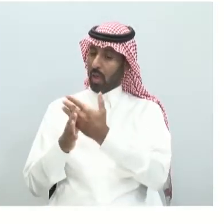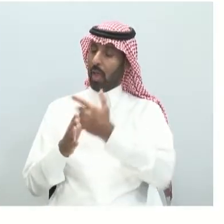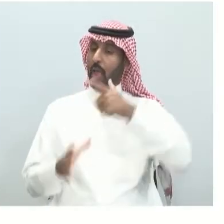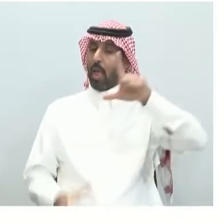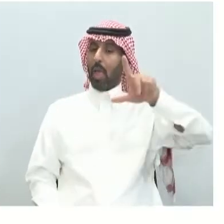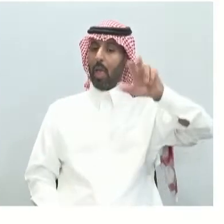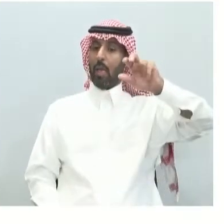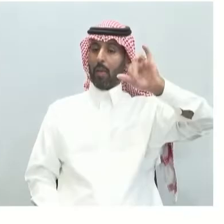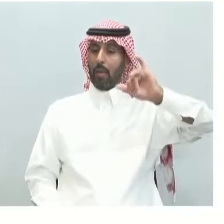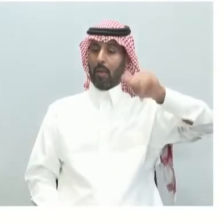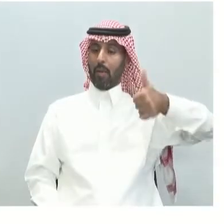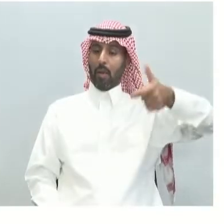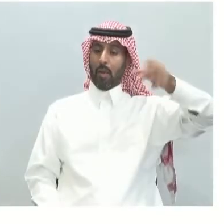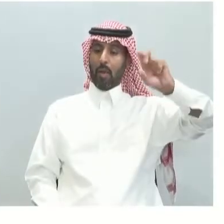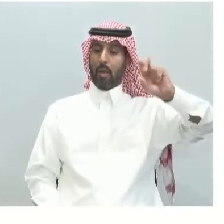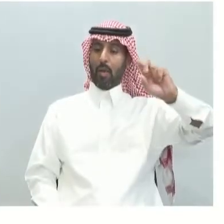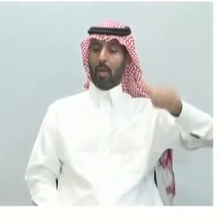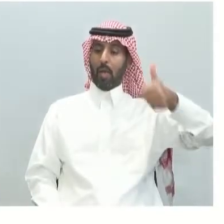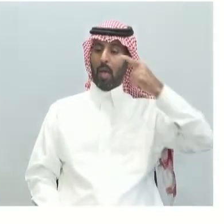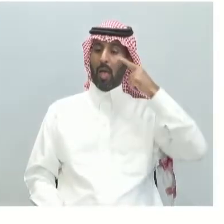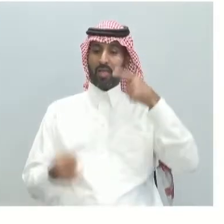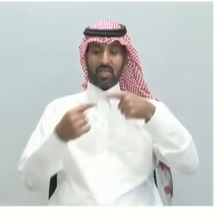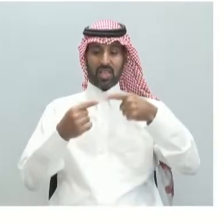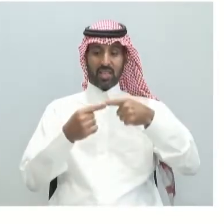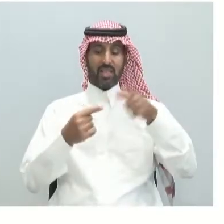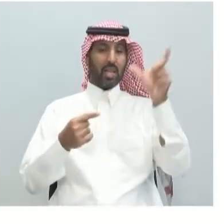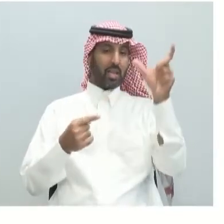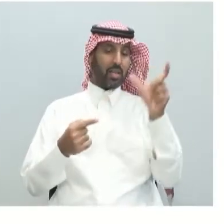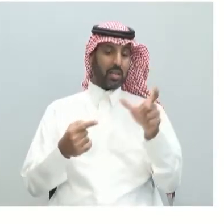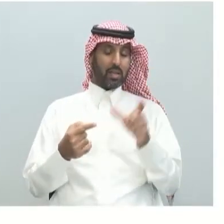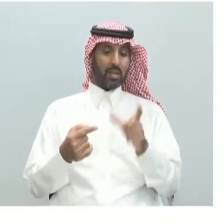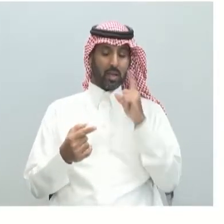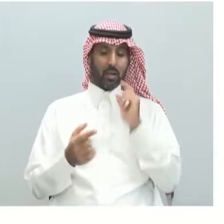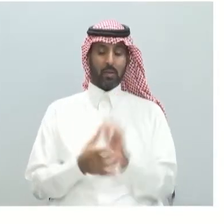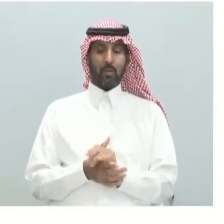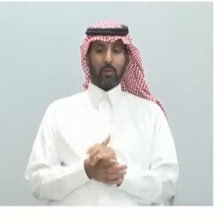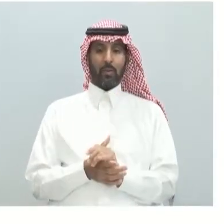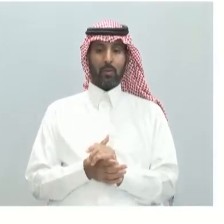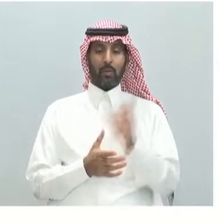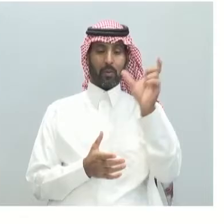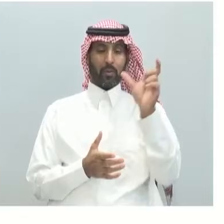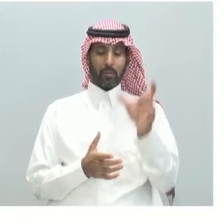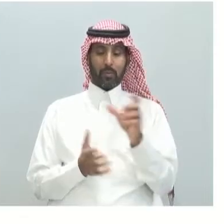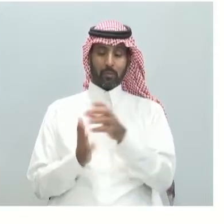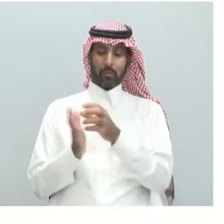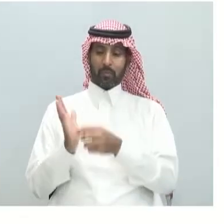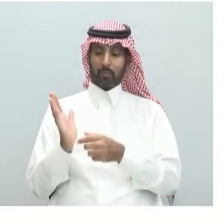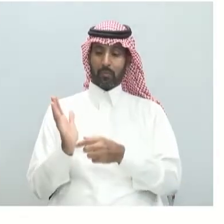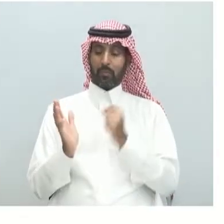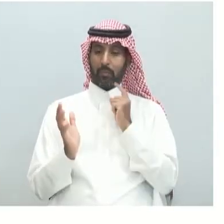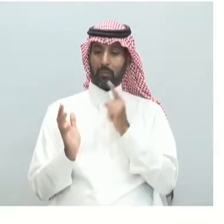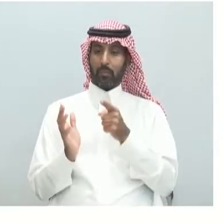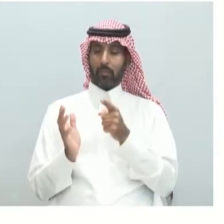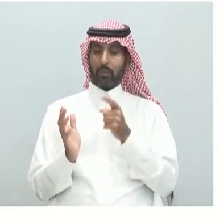الاتيه نلاحظ هذه الكلمات التي جاءت في النص المطلوب